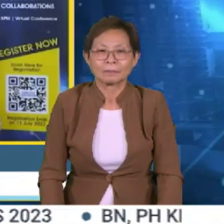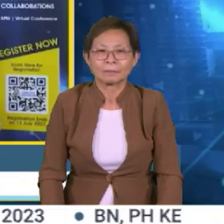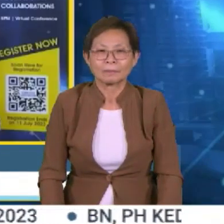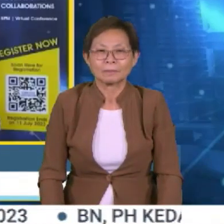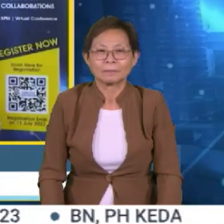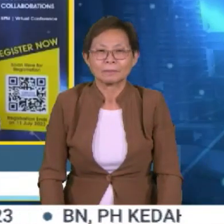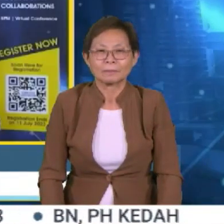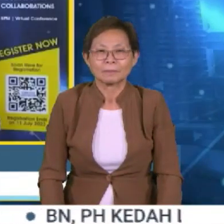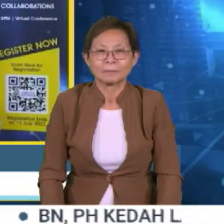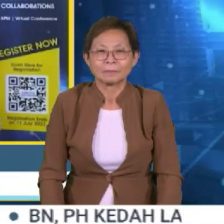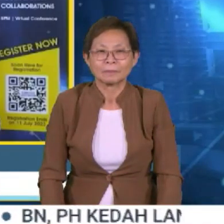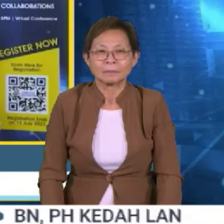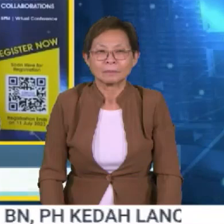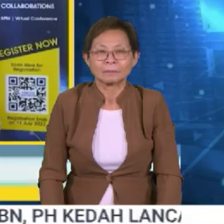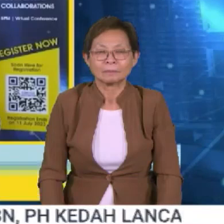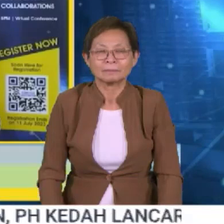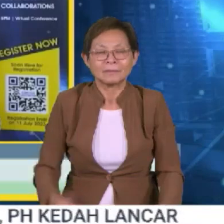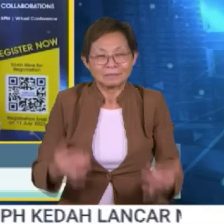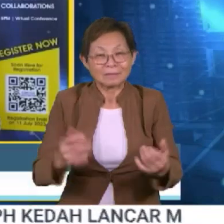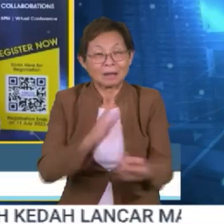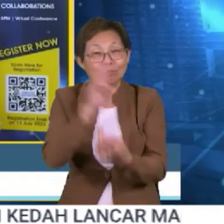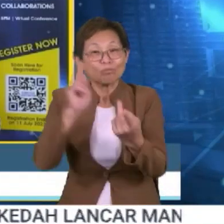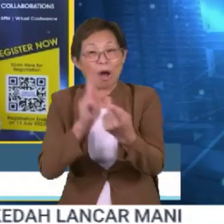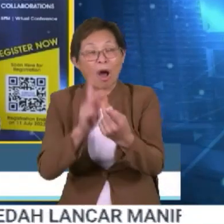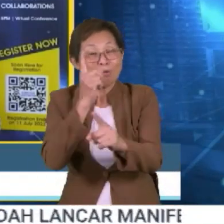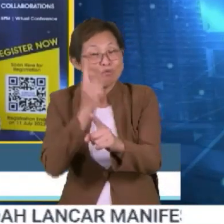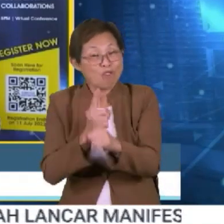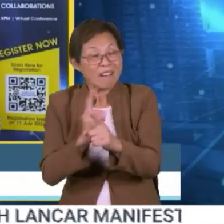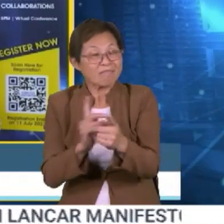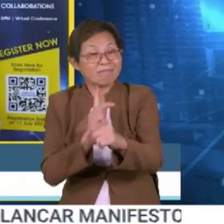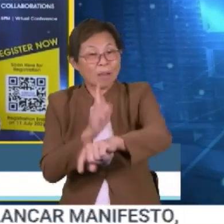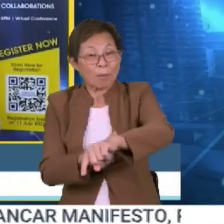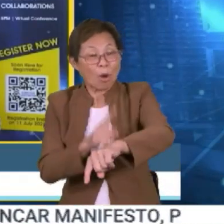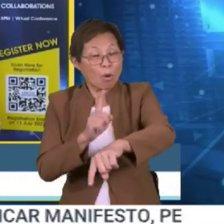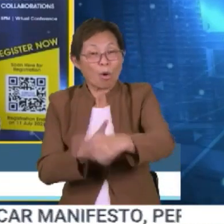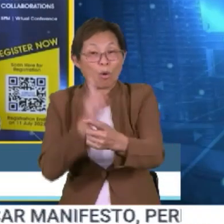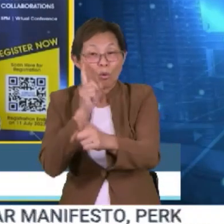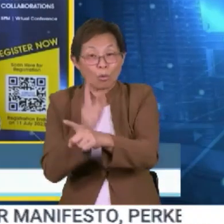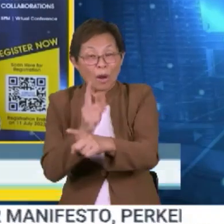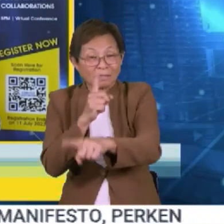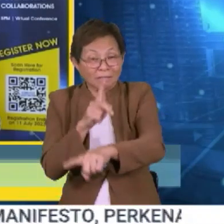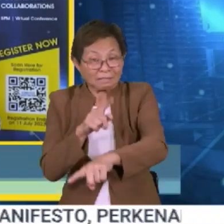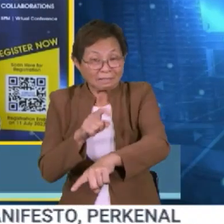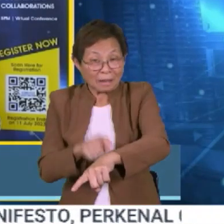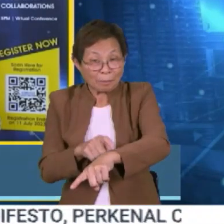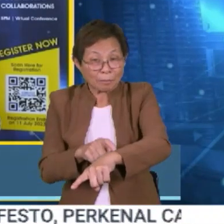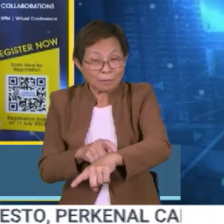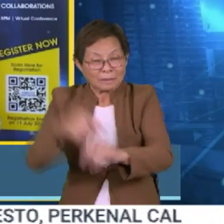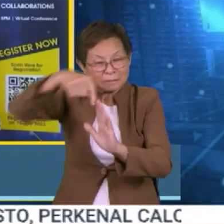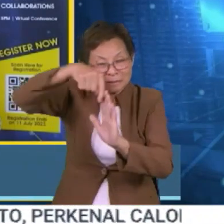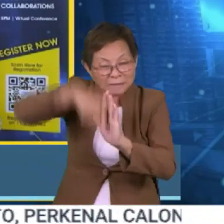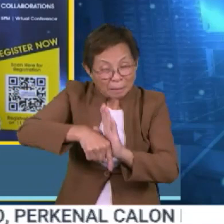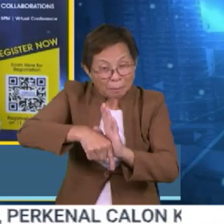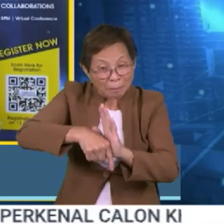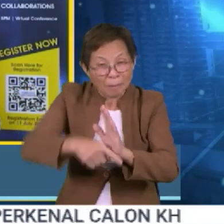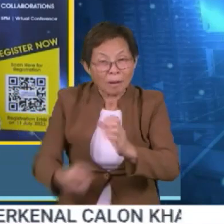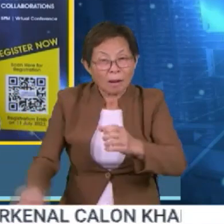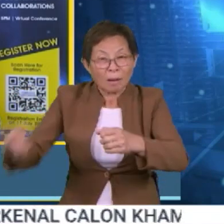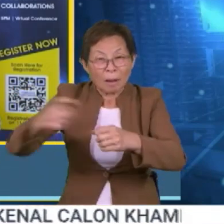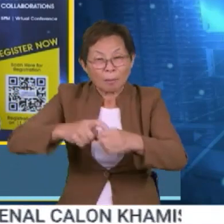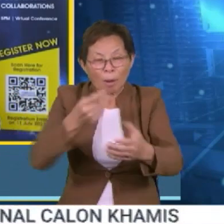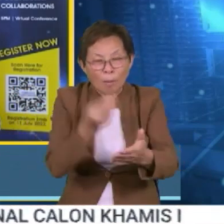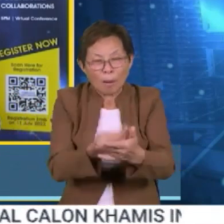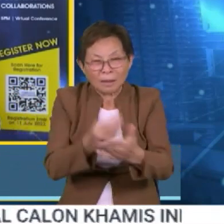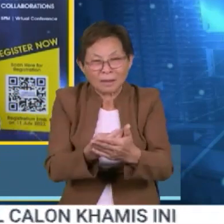dan berlaku untuk mempunyai diskursi mengenai pengubahan wang